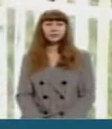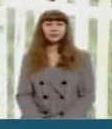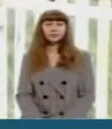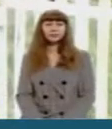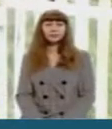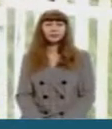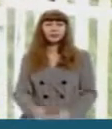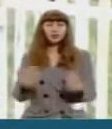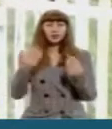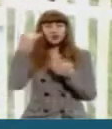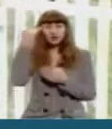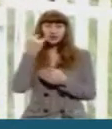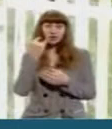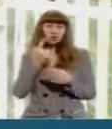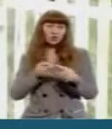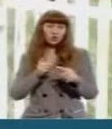оңтайландыру